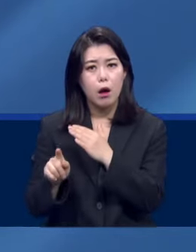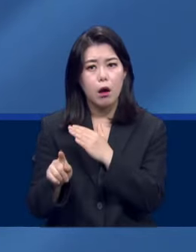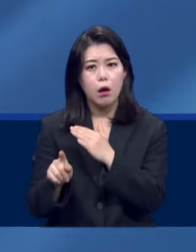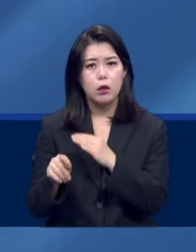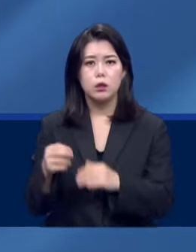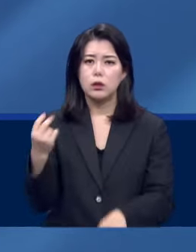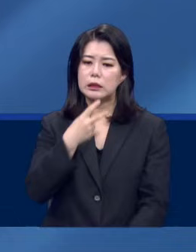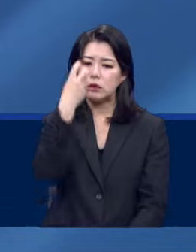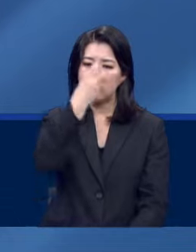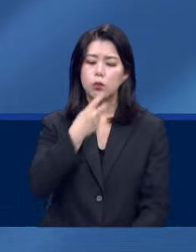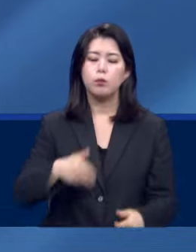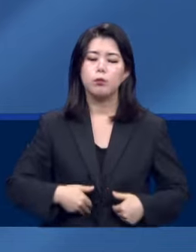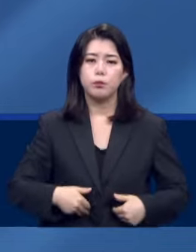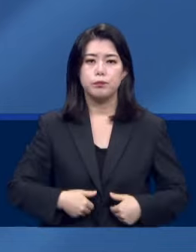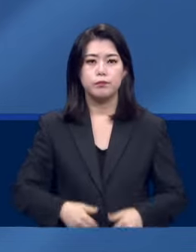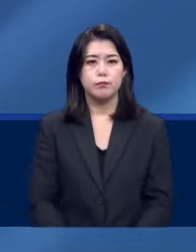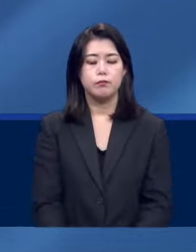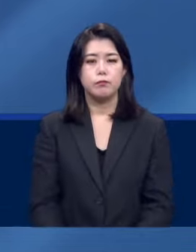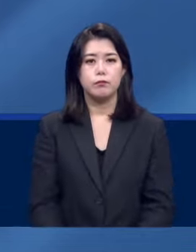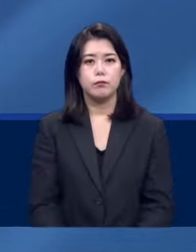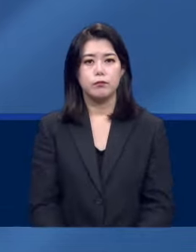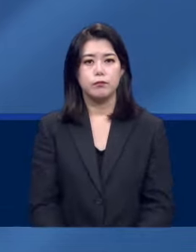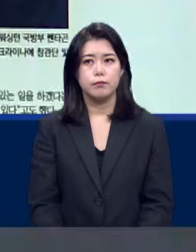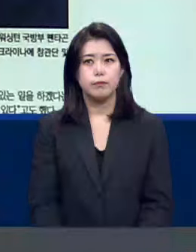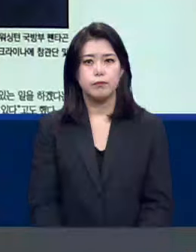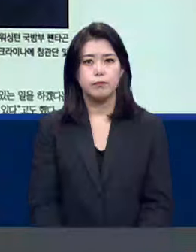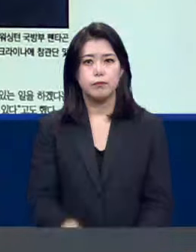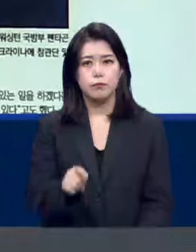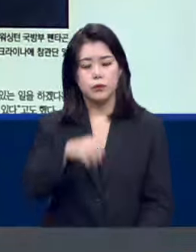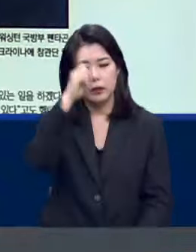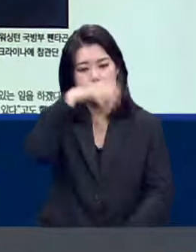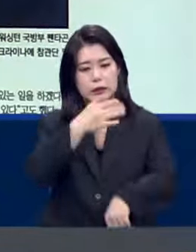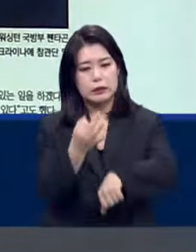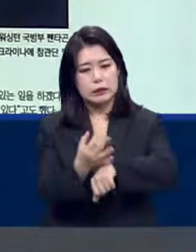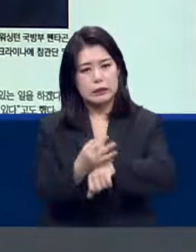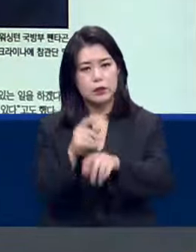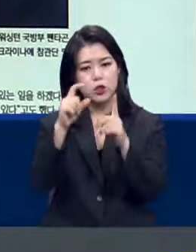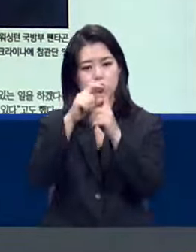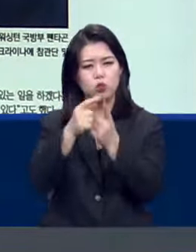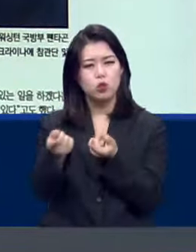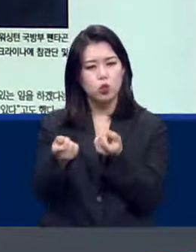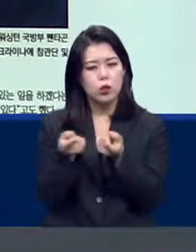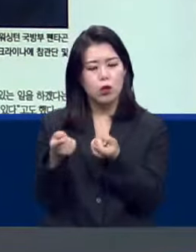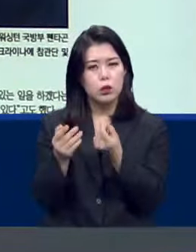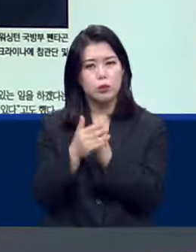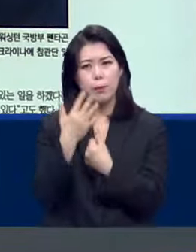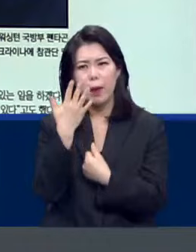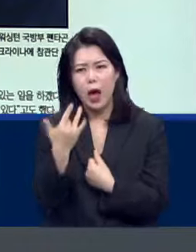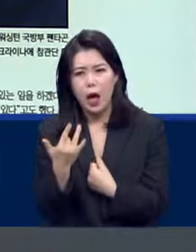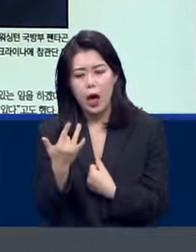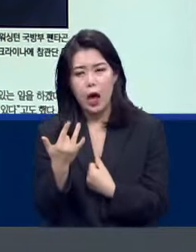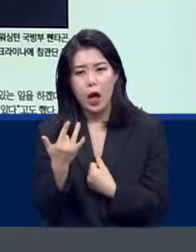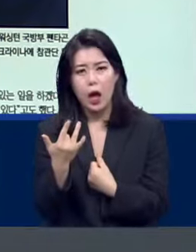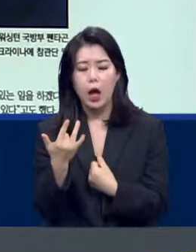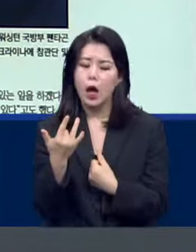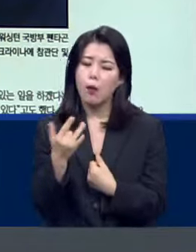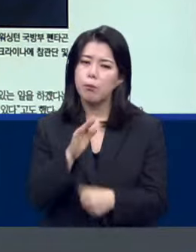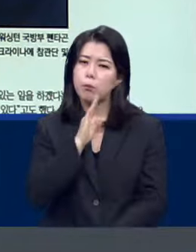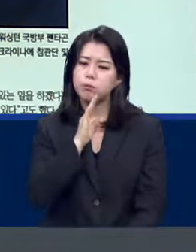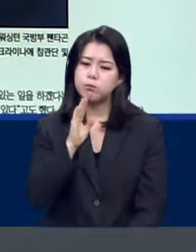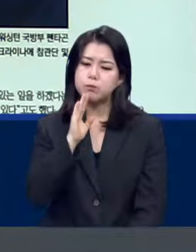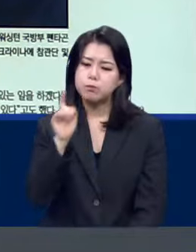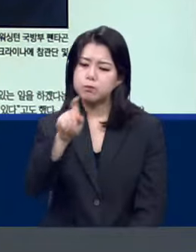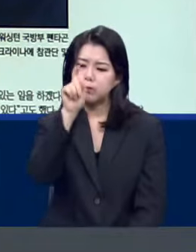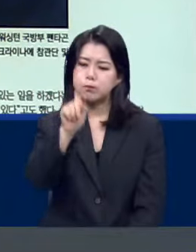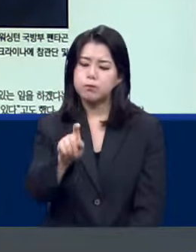좀 재정 고매 볼 필요가 있는 문제죠네 이게 단순히 문구 조정하다가 빠진 거라고 볼 수 있겠느냐는